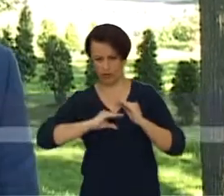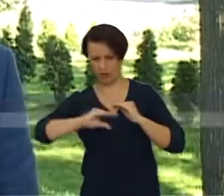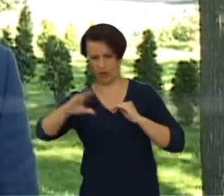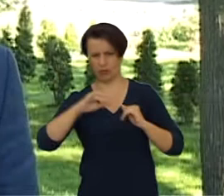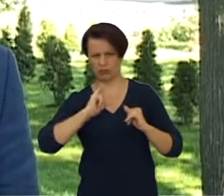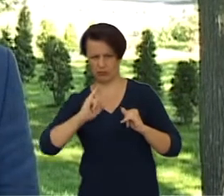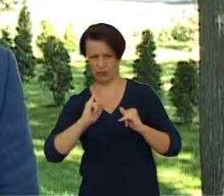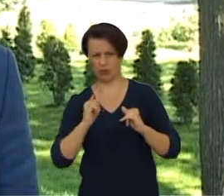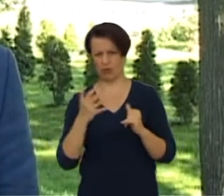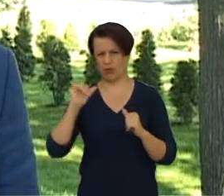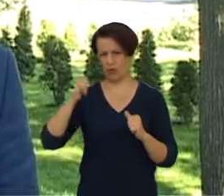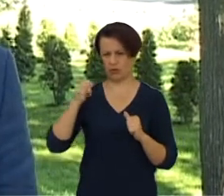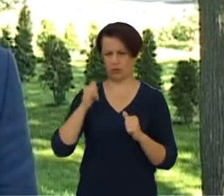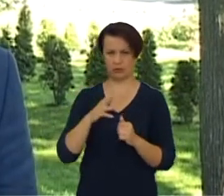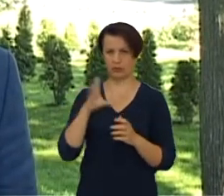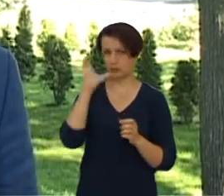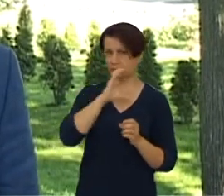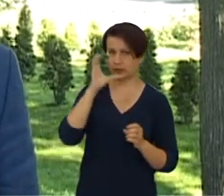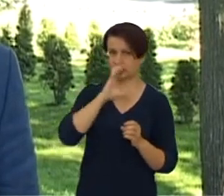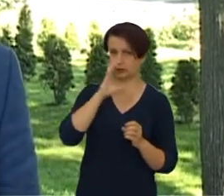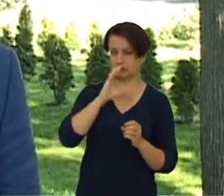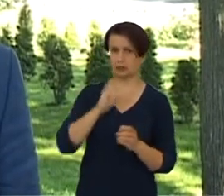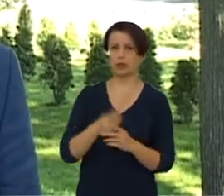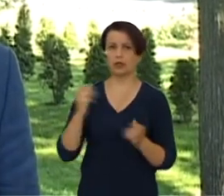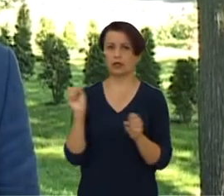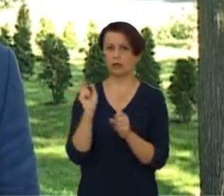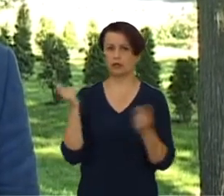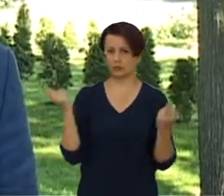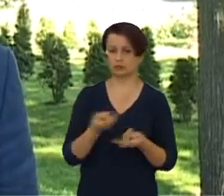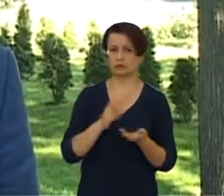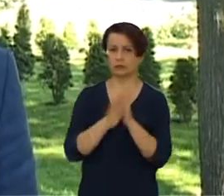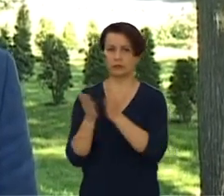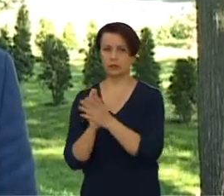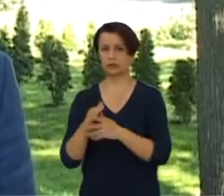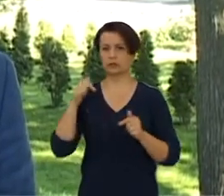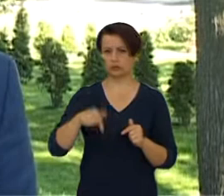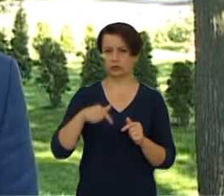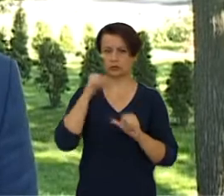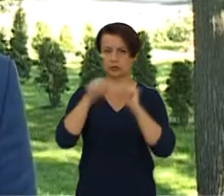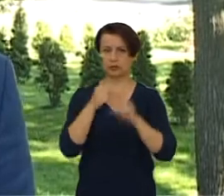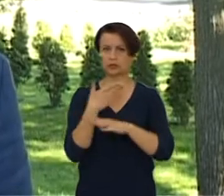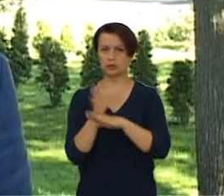būna blogosios, nekokybiškos, reikia tvarkyti. Šiemet yra skiriama apie